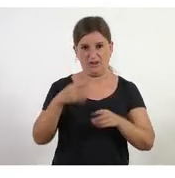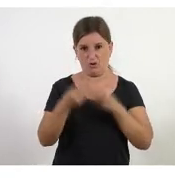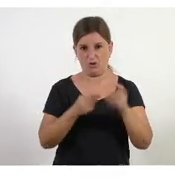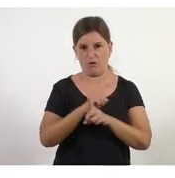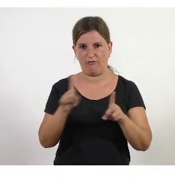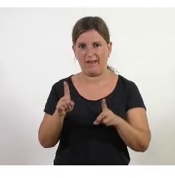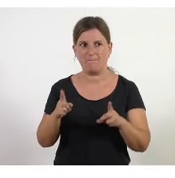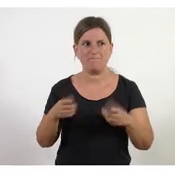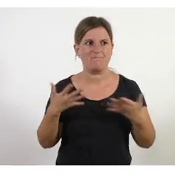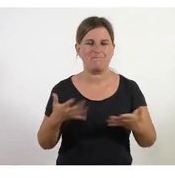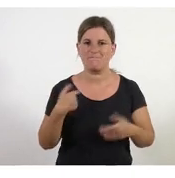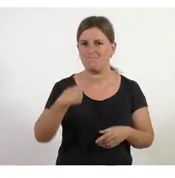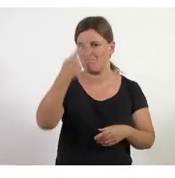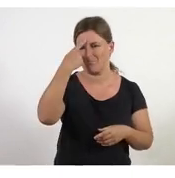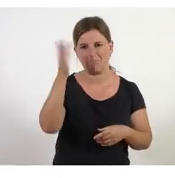present